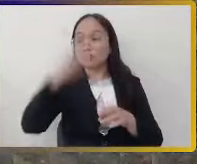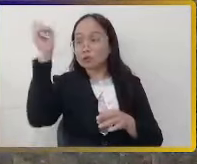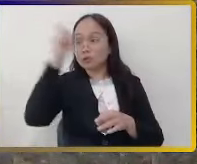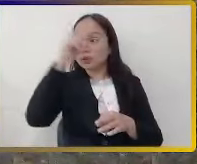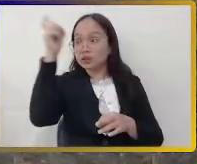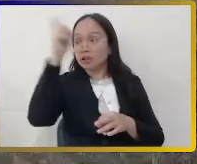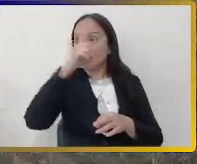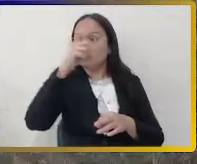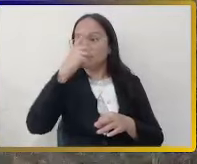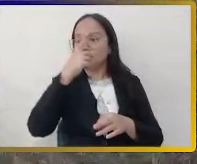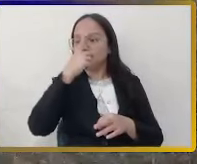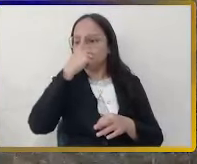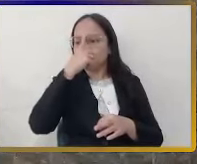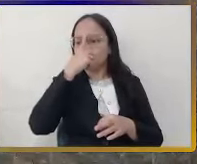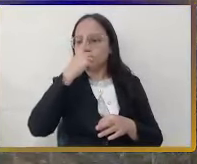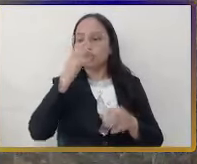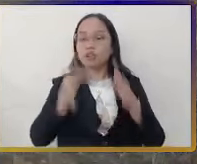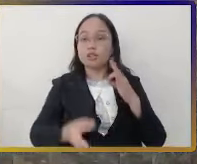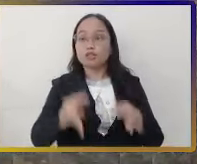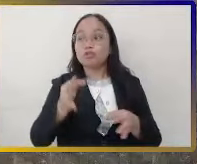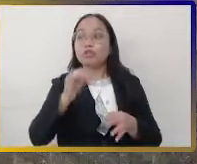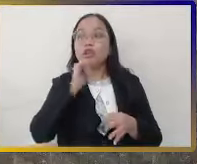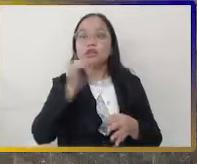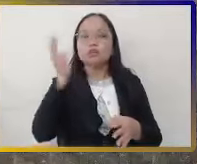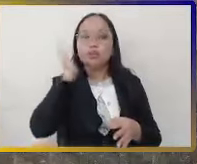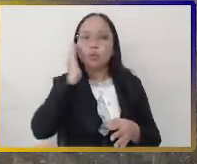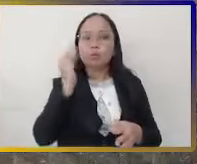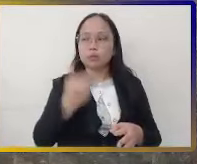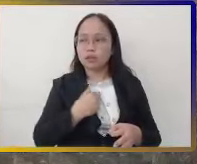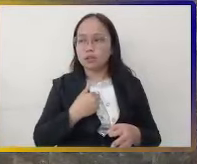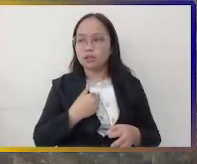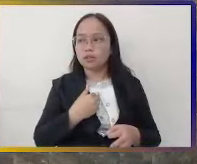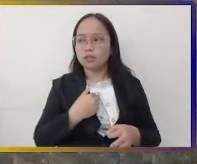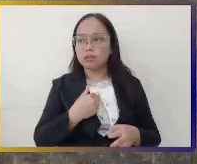wisdom, kung hindi niya ako kilala.